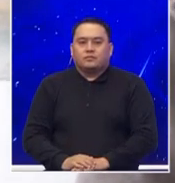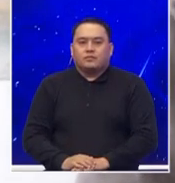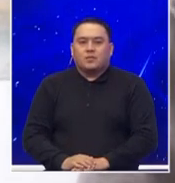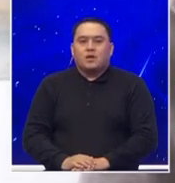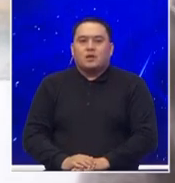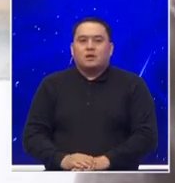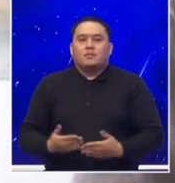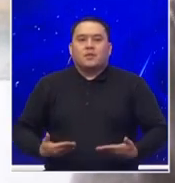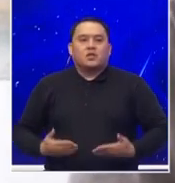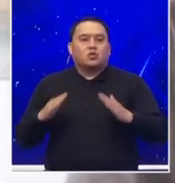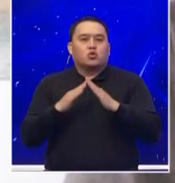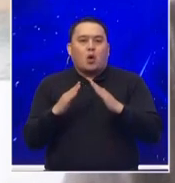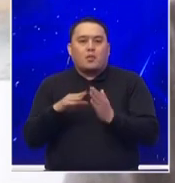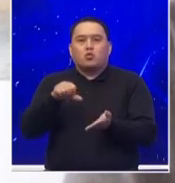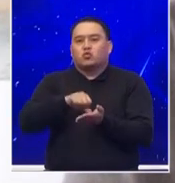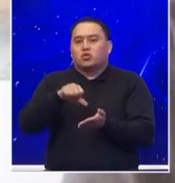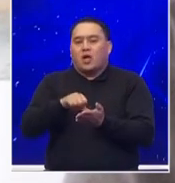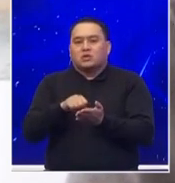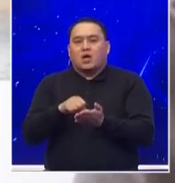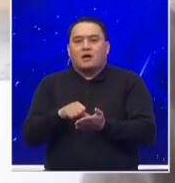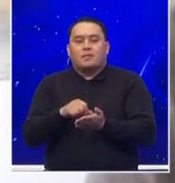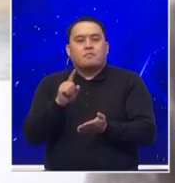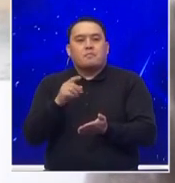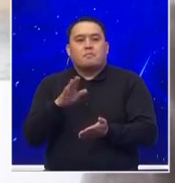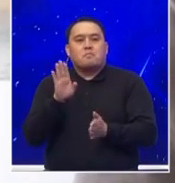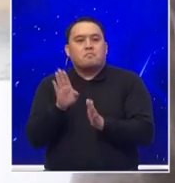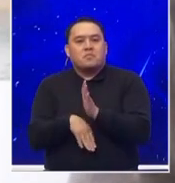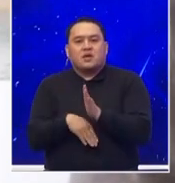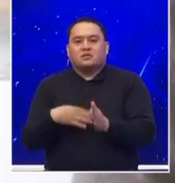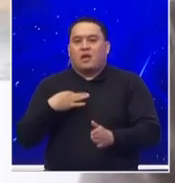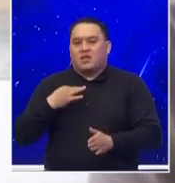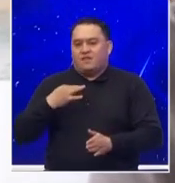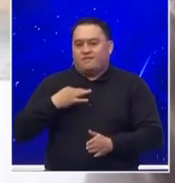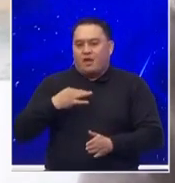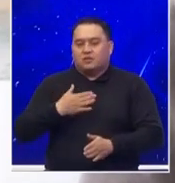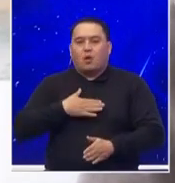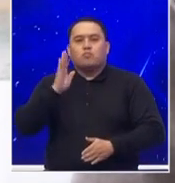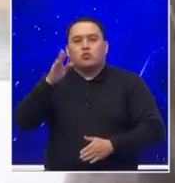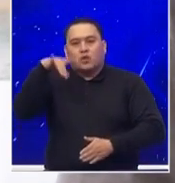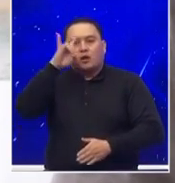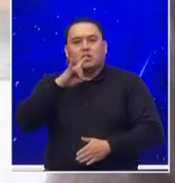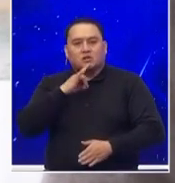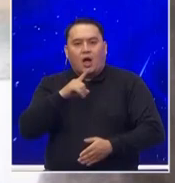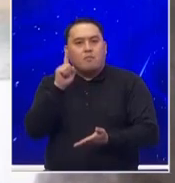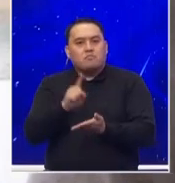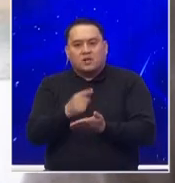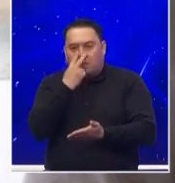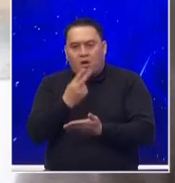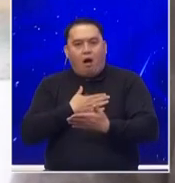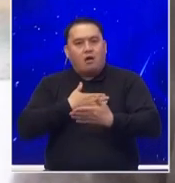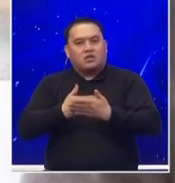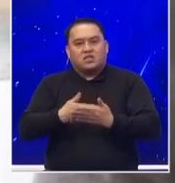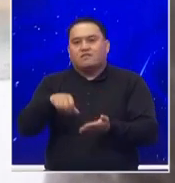Быть дома и не участвовать в выборах, я считаю, очень безответственно. Мы, как сопереживатели будущего страны, должны проявить